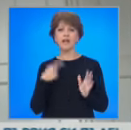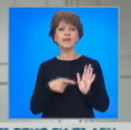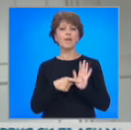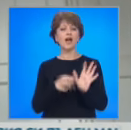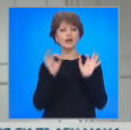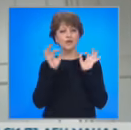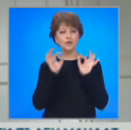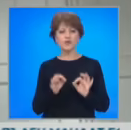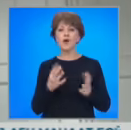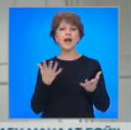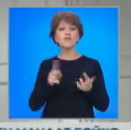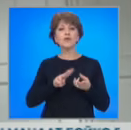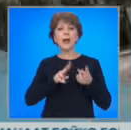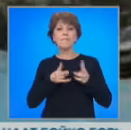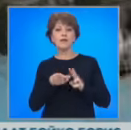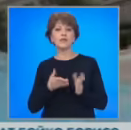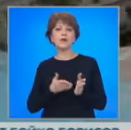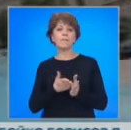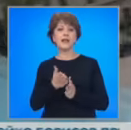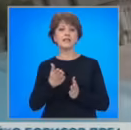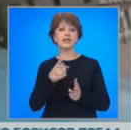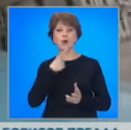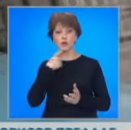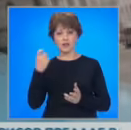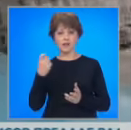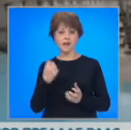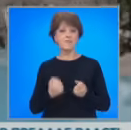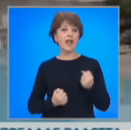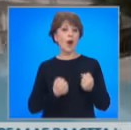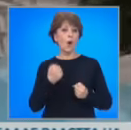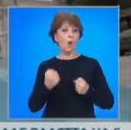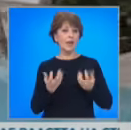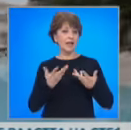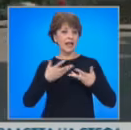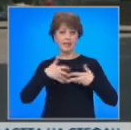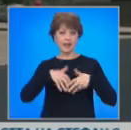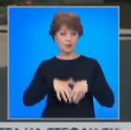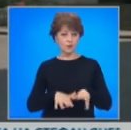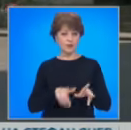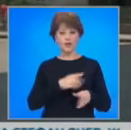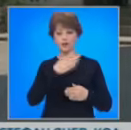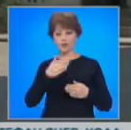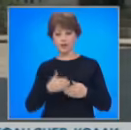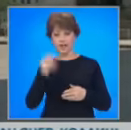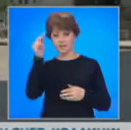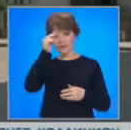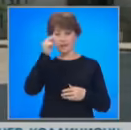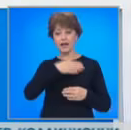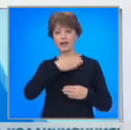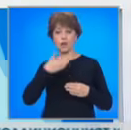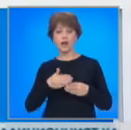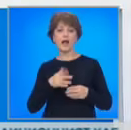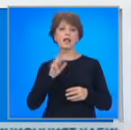какво се е променило през годините. Колите на технологичния гигант ще останат в България до края на октомври.